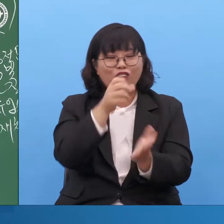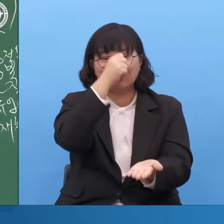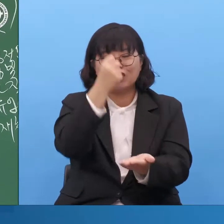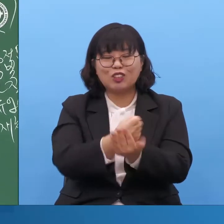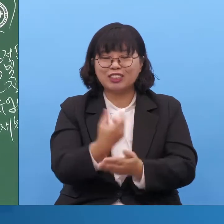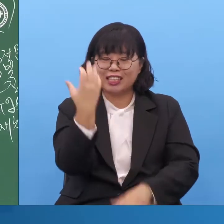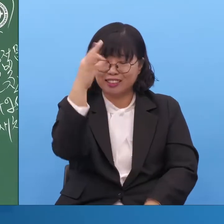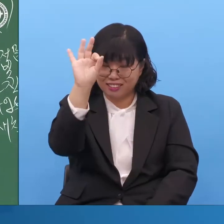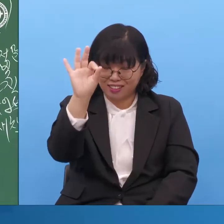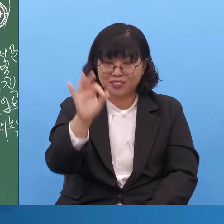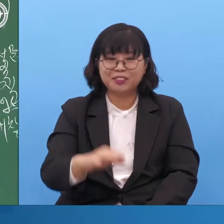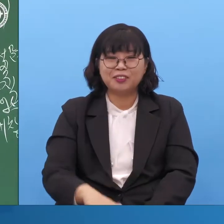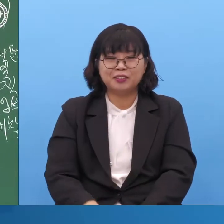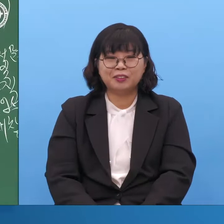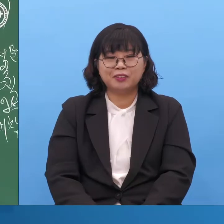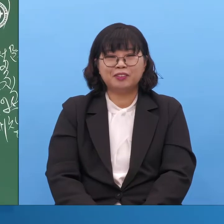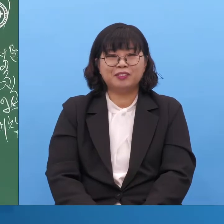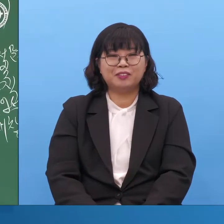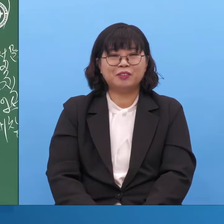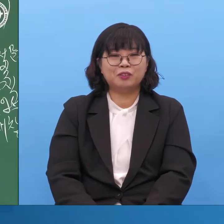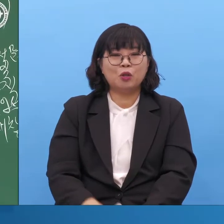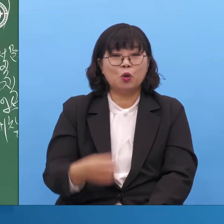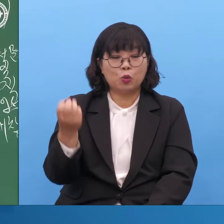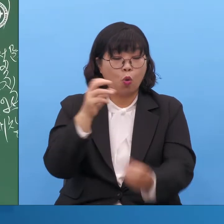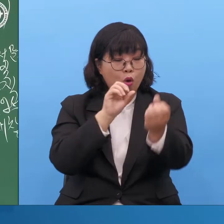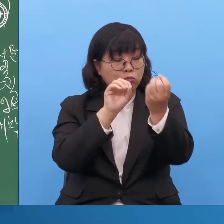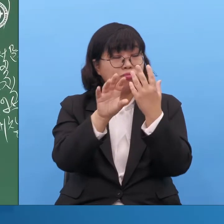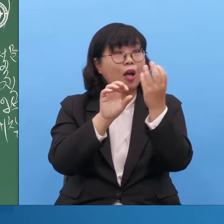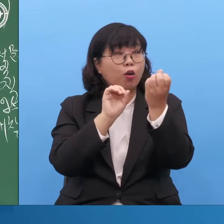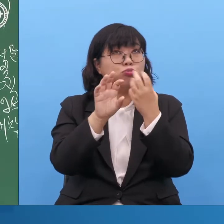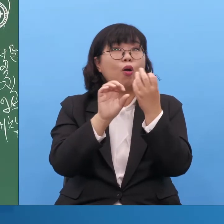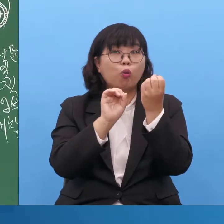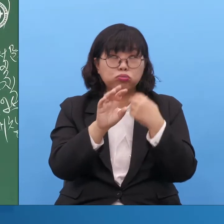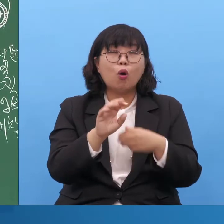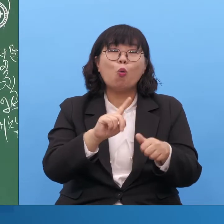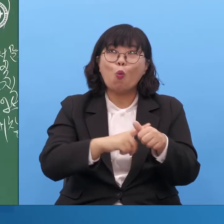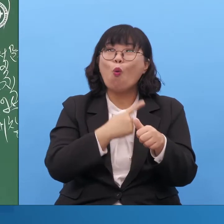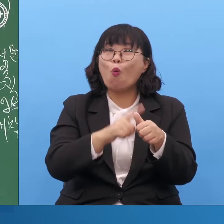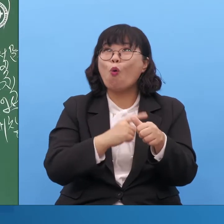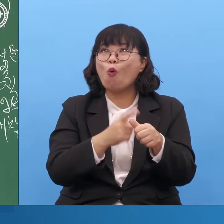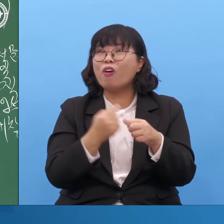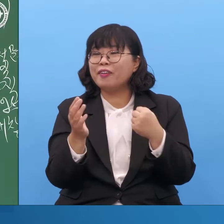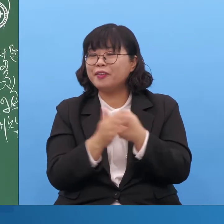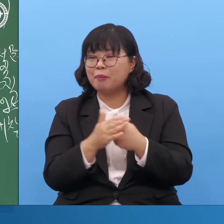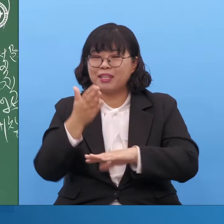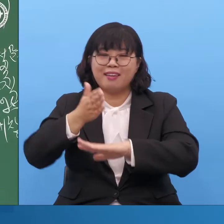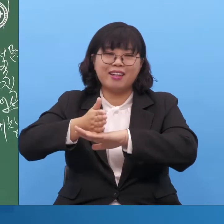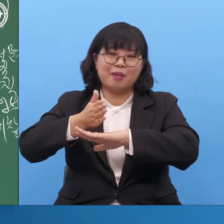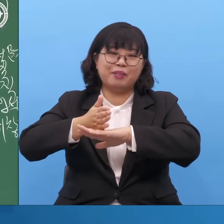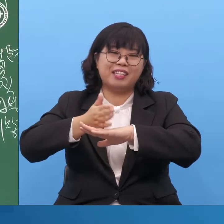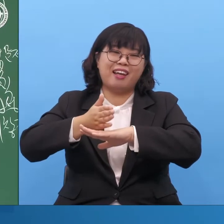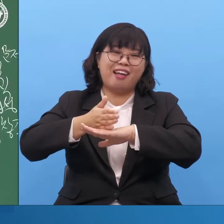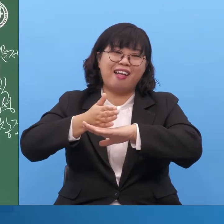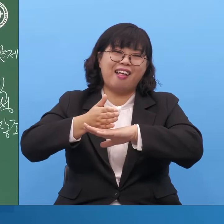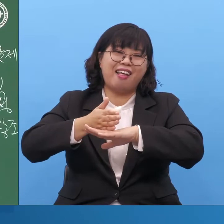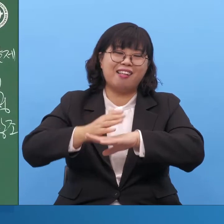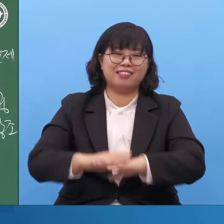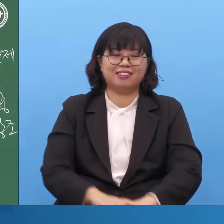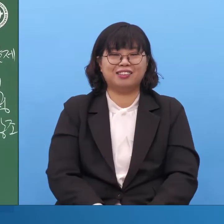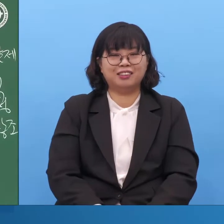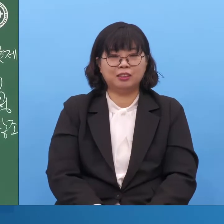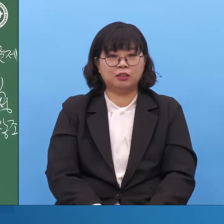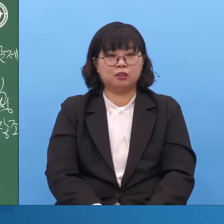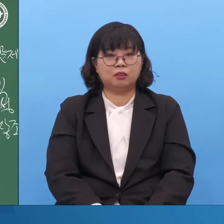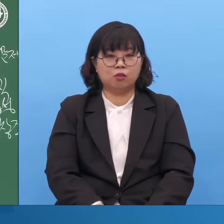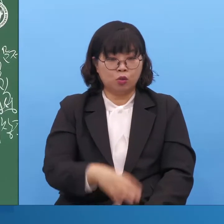응답 when answers 오니까 don't come, because the answers 감사. will come. 솔직히 응답 오는 게 더 좋죠. And honestly, it's better when answers do come. 심지어 실패